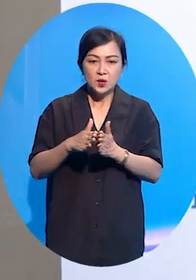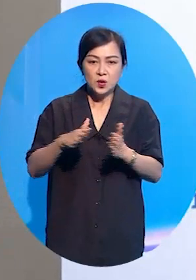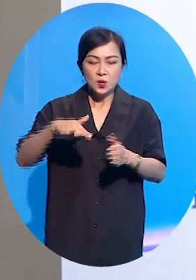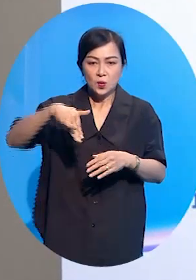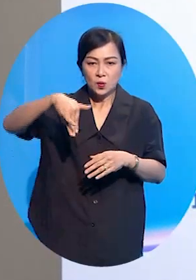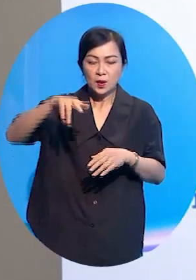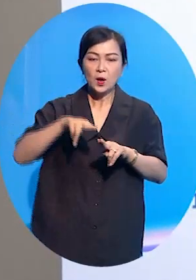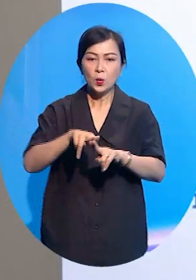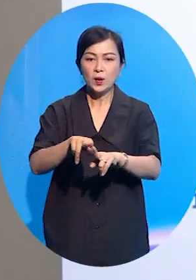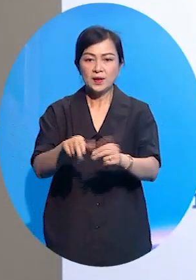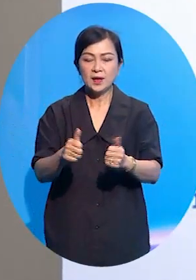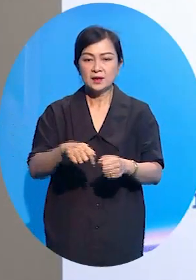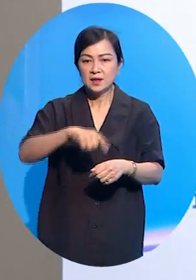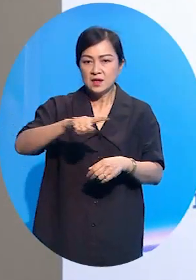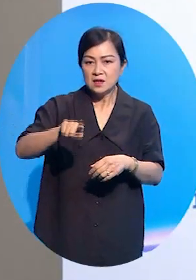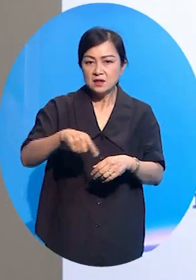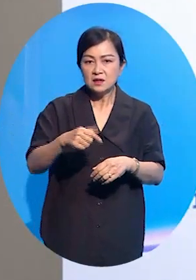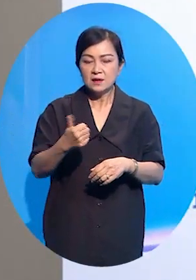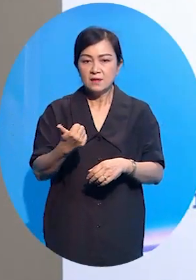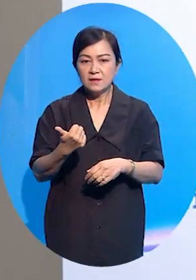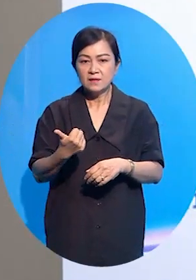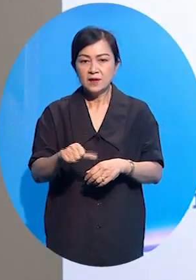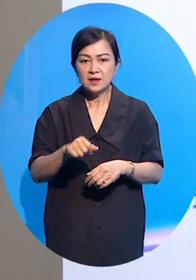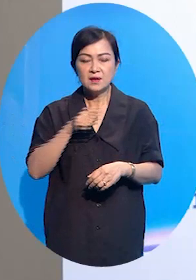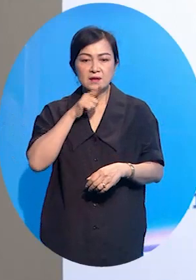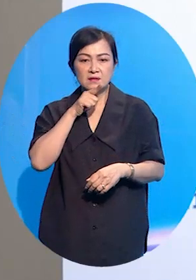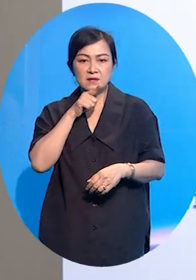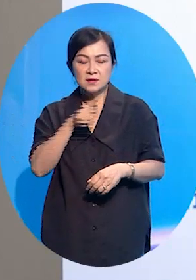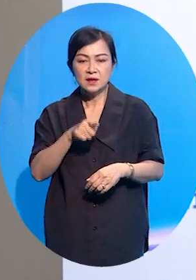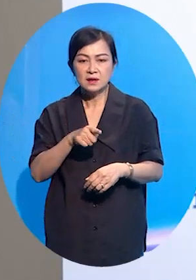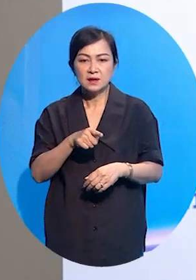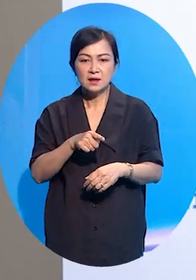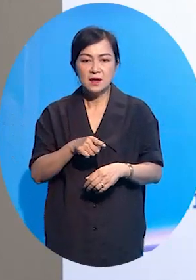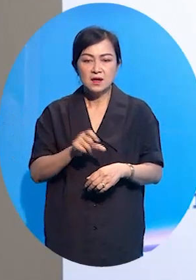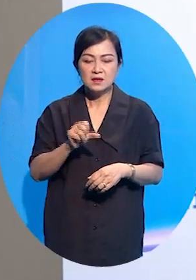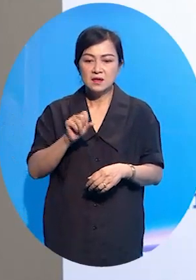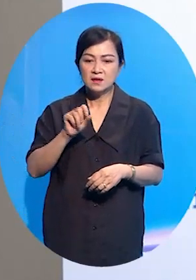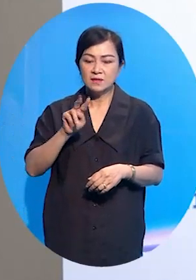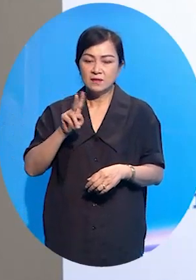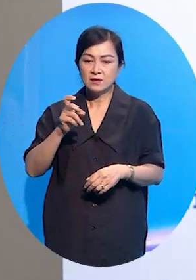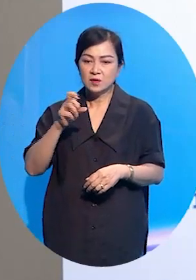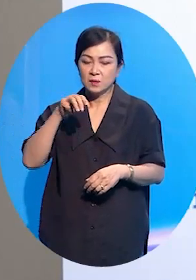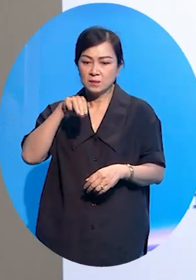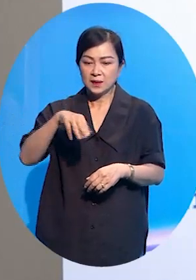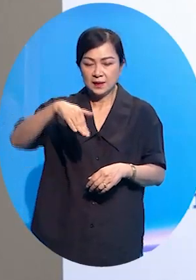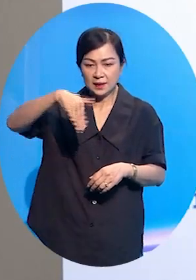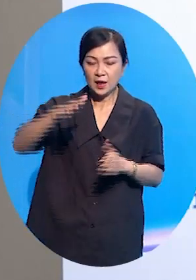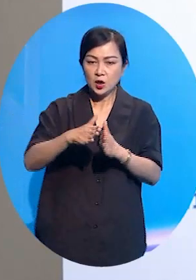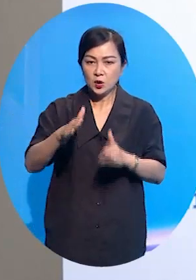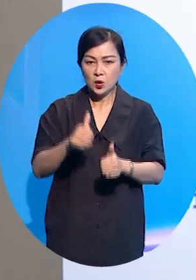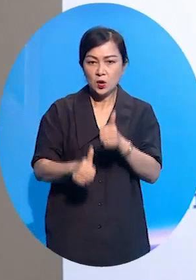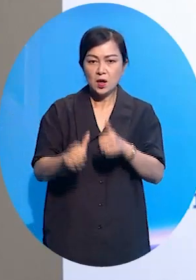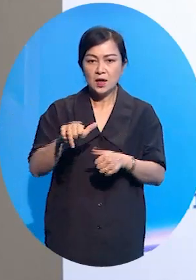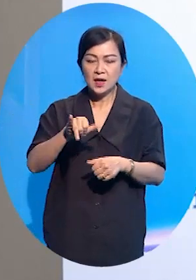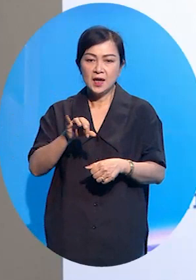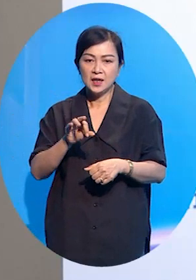nhân thường là do cái tình trạng mà xơ vữa động mạch ngày càng tăng, nhưng mà cái lý do nhiều hơn đó là do cái nền y